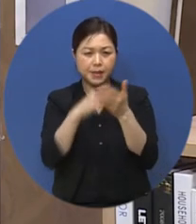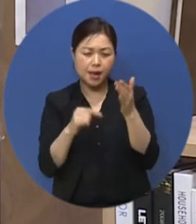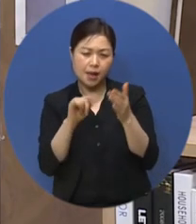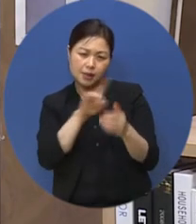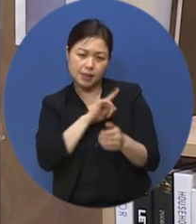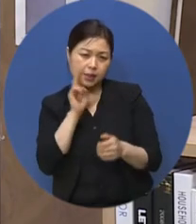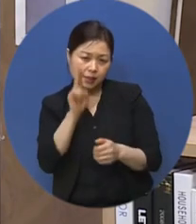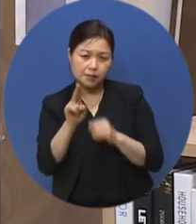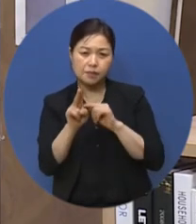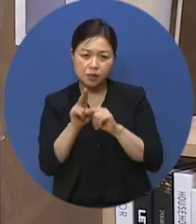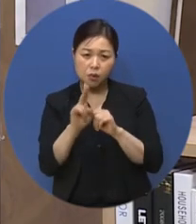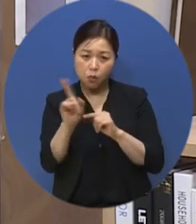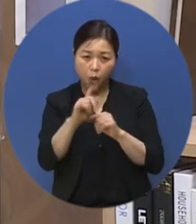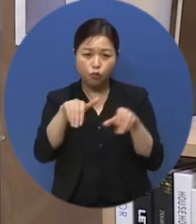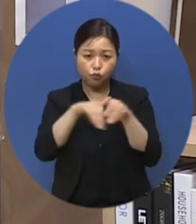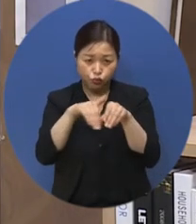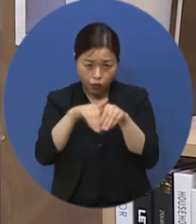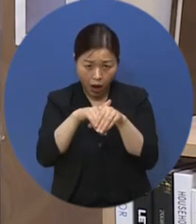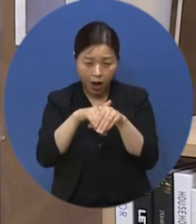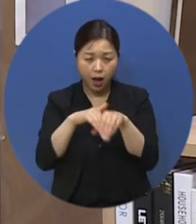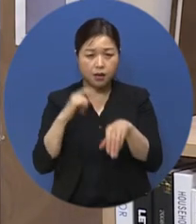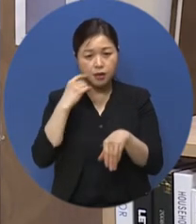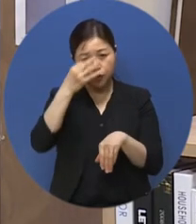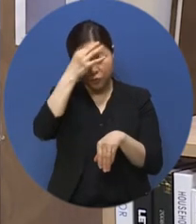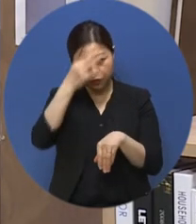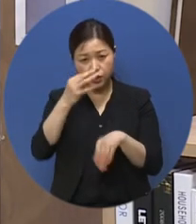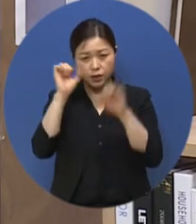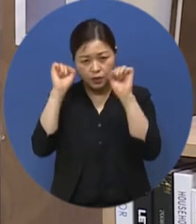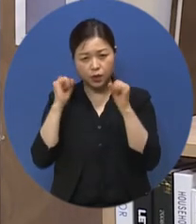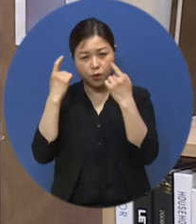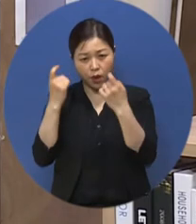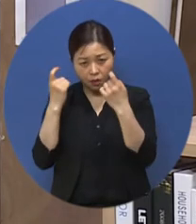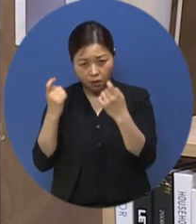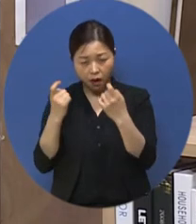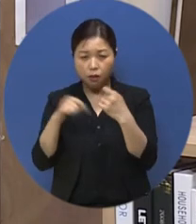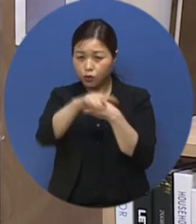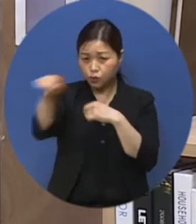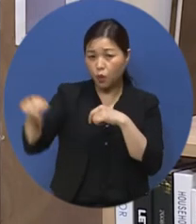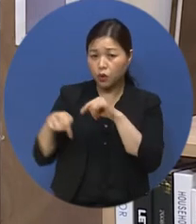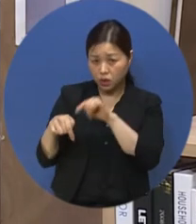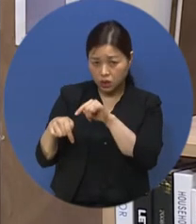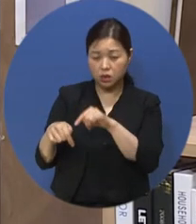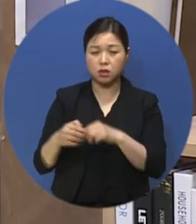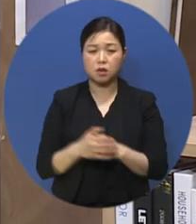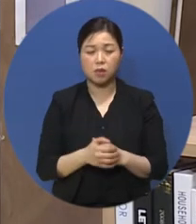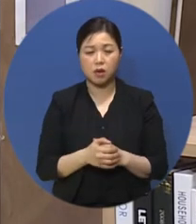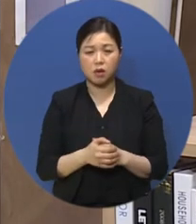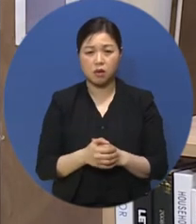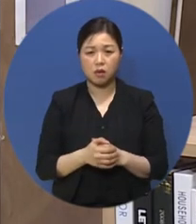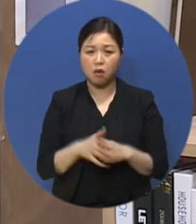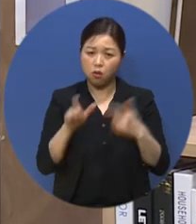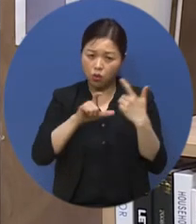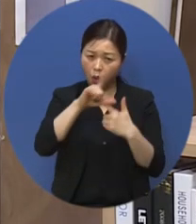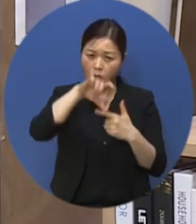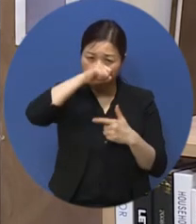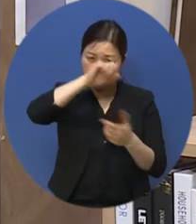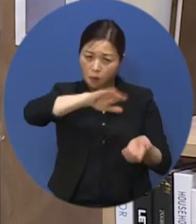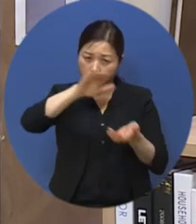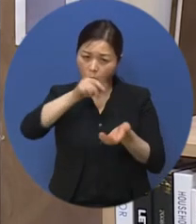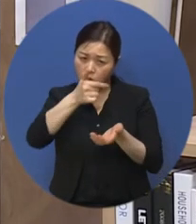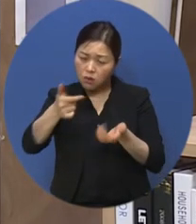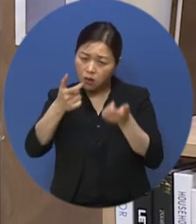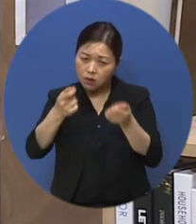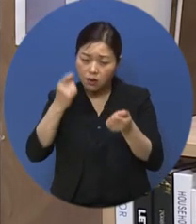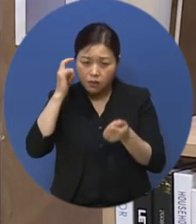입은 업종이 어떻게 보면 또 문화와 뭐 예술, 체육, 관광 이쪽이기 네. 때문에 좀 더 비중이 커졌어야 된다고 생각이